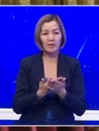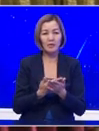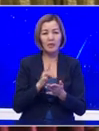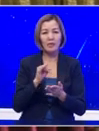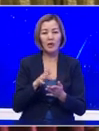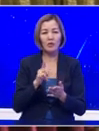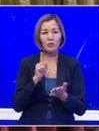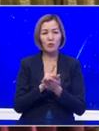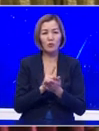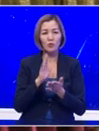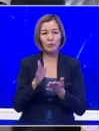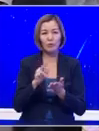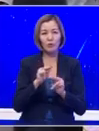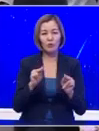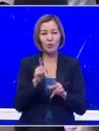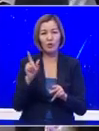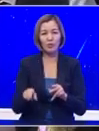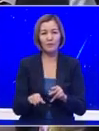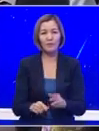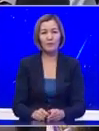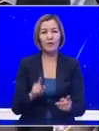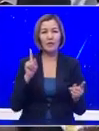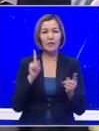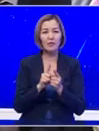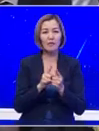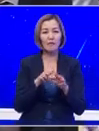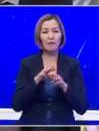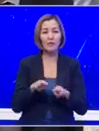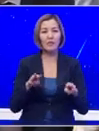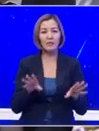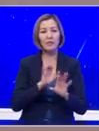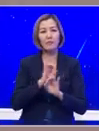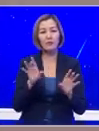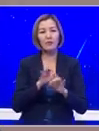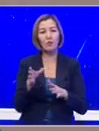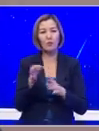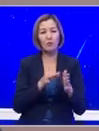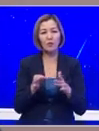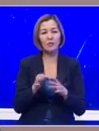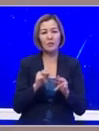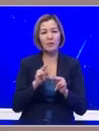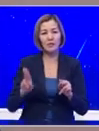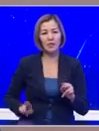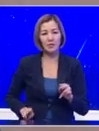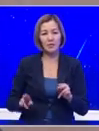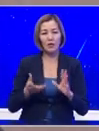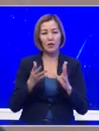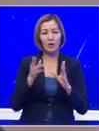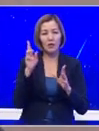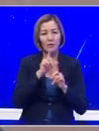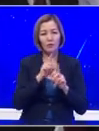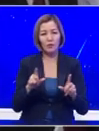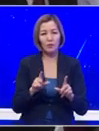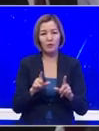должен быть учитель. В ходе встречи глава министерства также поделился новостью о том, что директора общеобразовательных